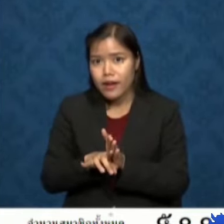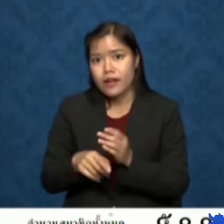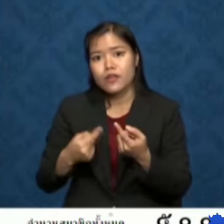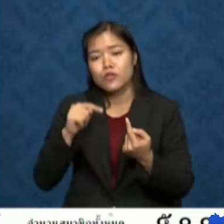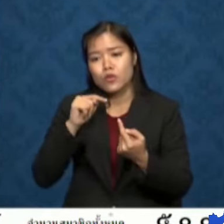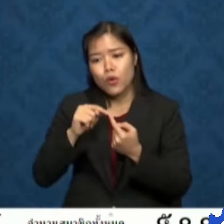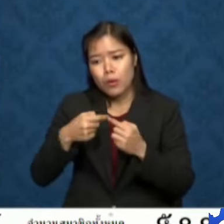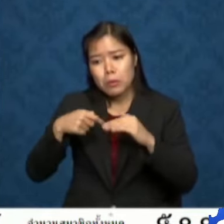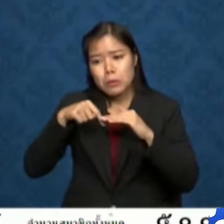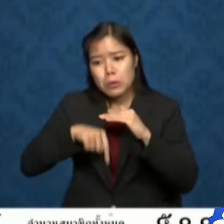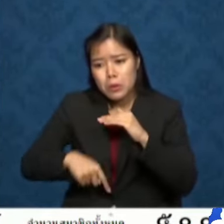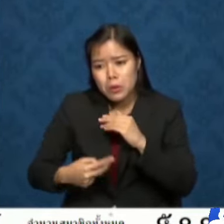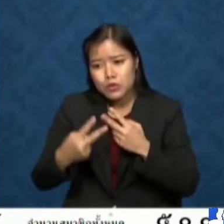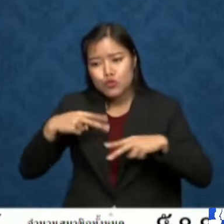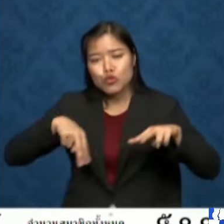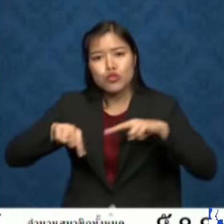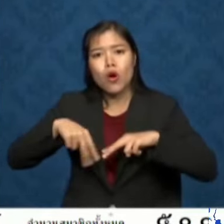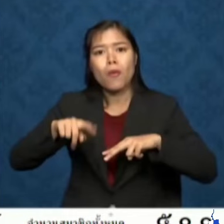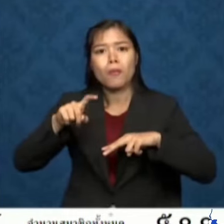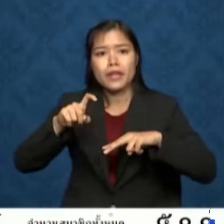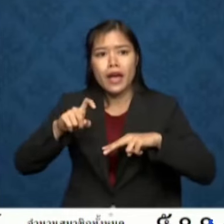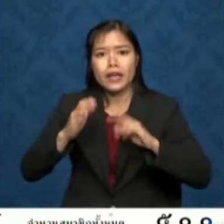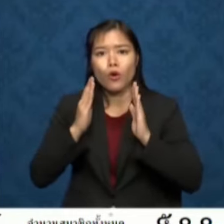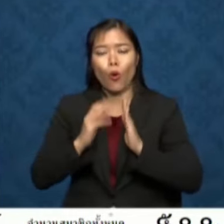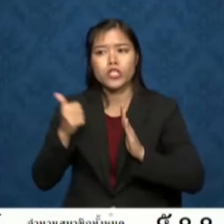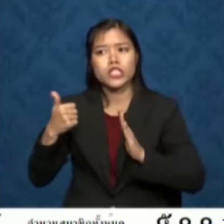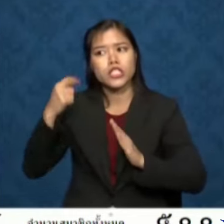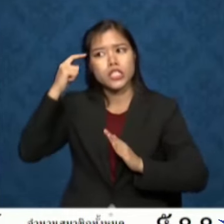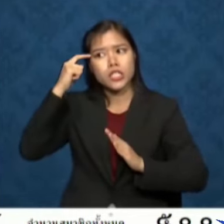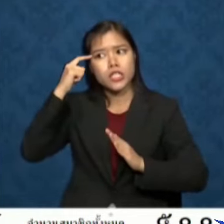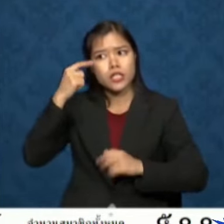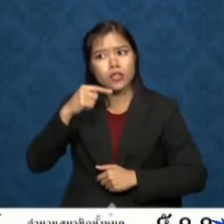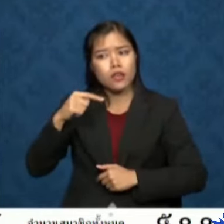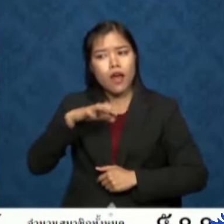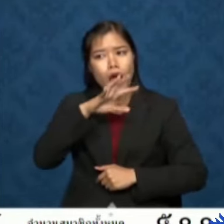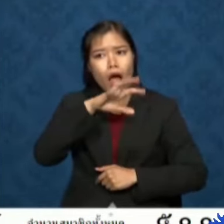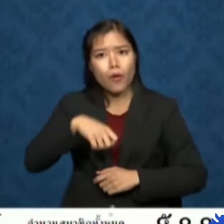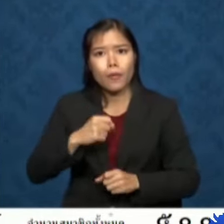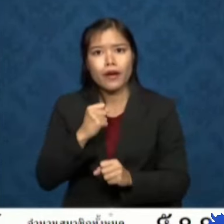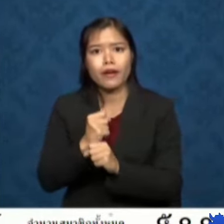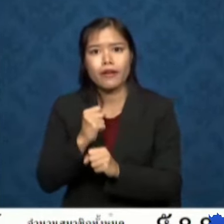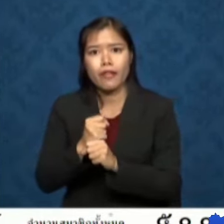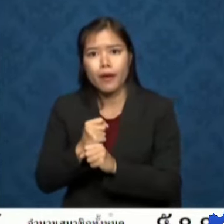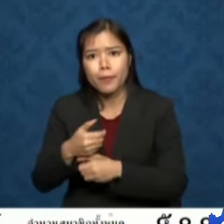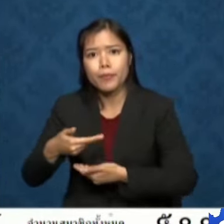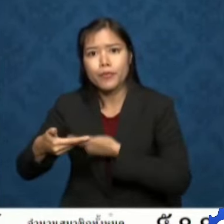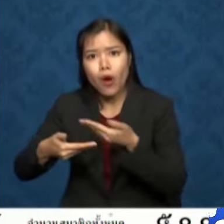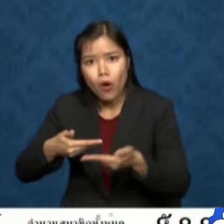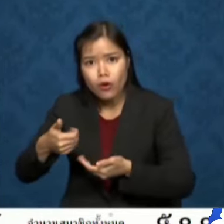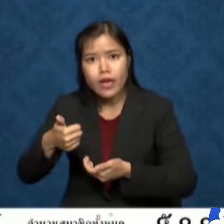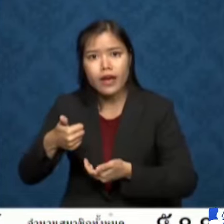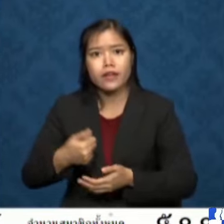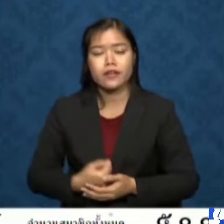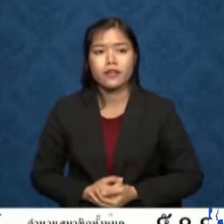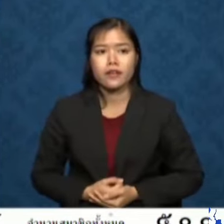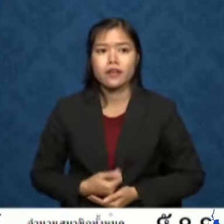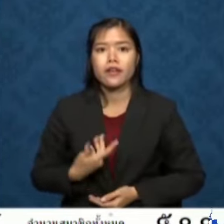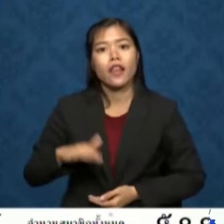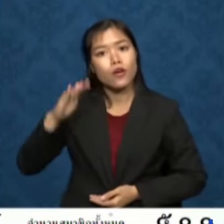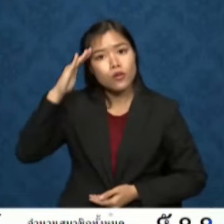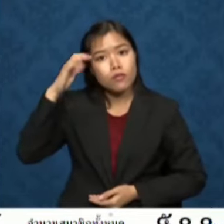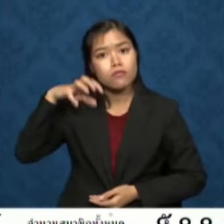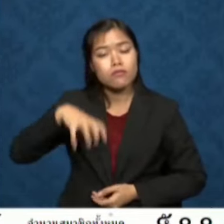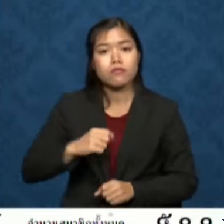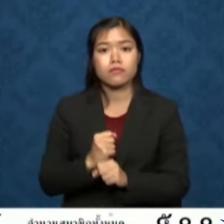ลึกลับดำมืดภายในกองทัพมาเป็นชนักปักหลังกองทัพจะทำไงครับท่านประธานครับจะใช้วิธีการแบบ